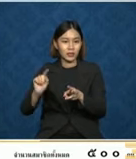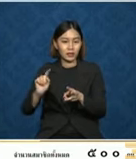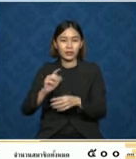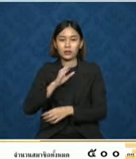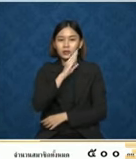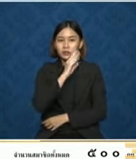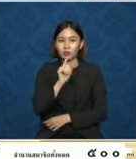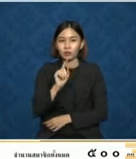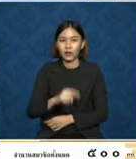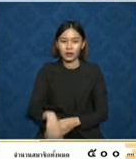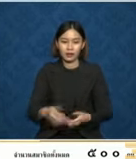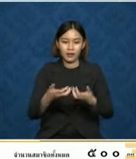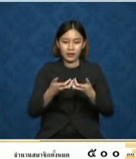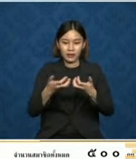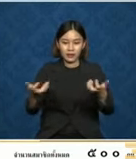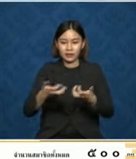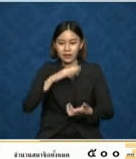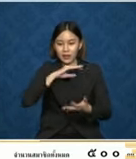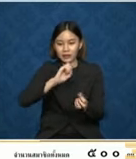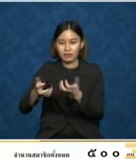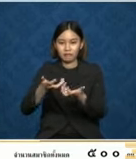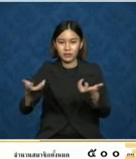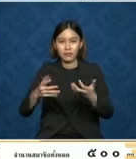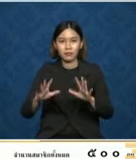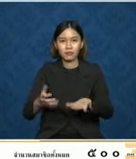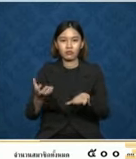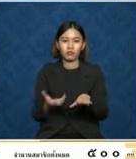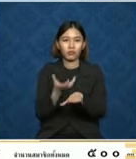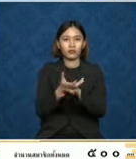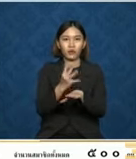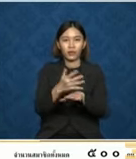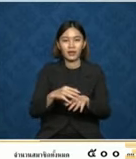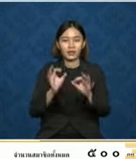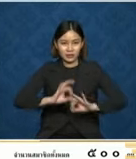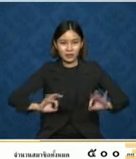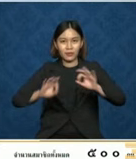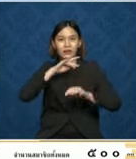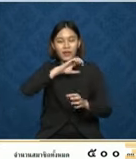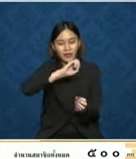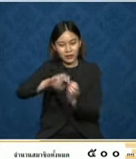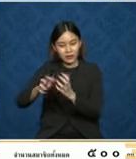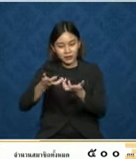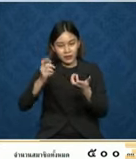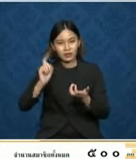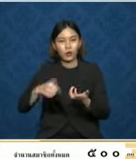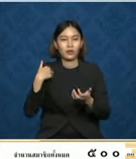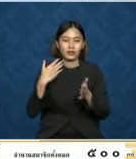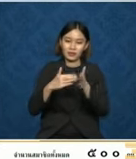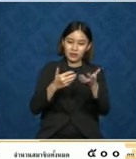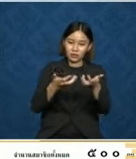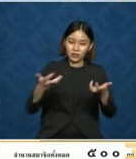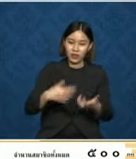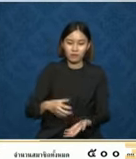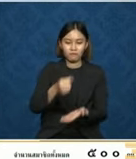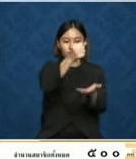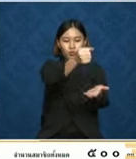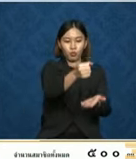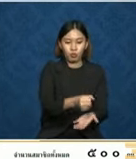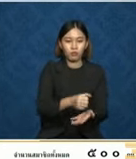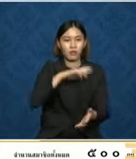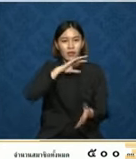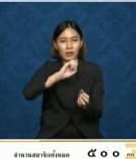าไม่แยกขยะลดขยะไม่เก็บค่ะต้องมีการแยกขยะต้องมีการแยกสีแล้วก็จะไม่มีการวางขยะเอาไว้